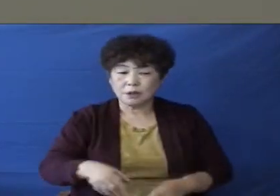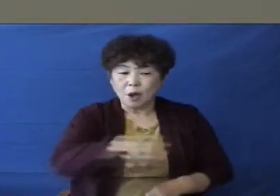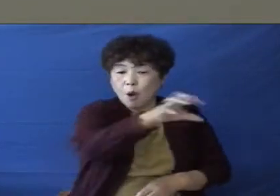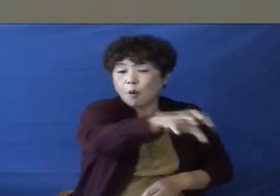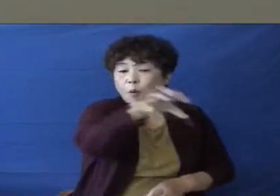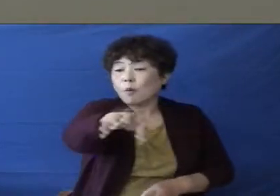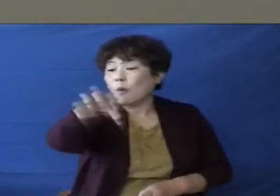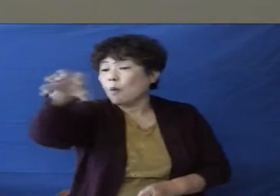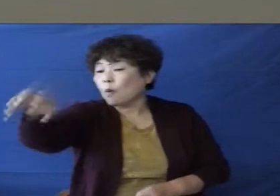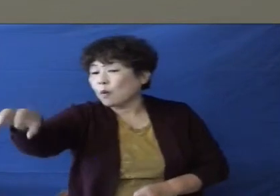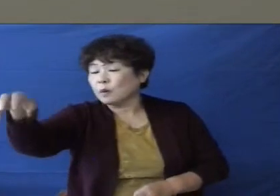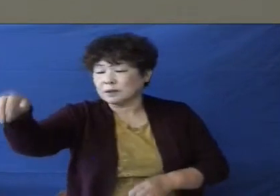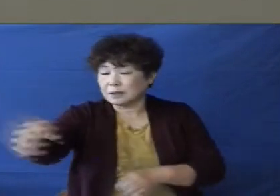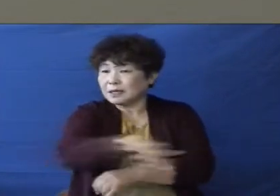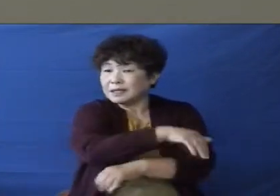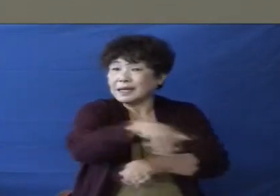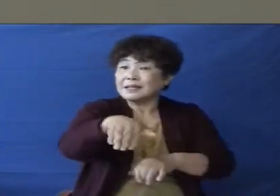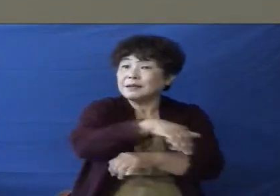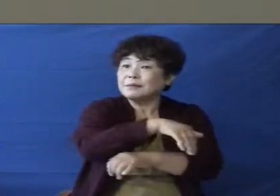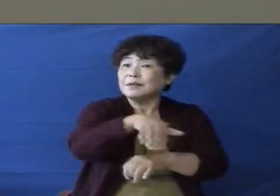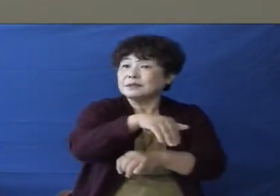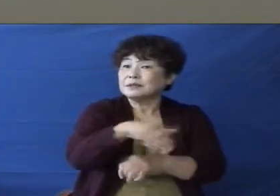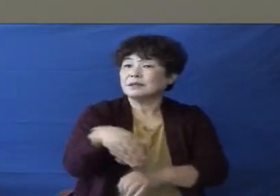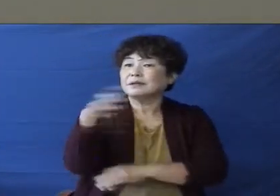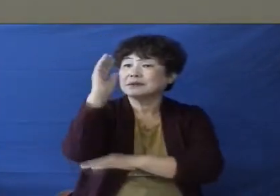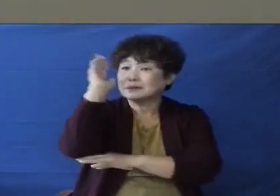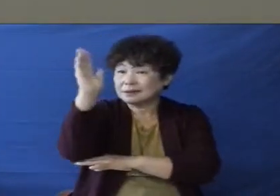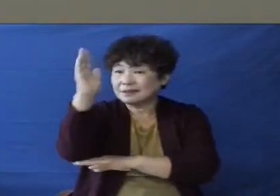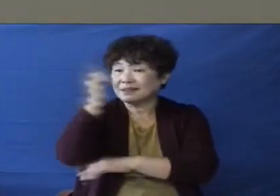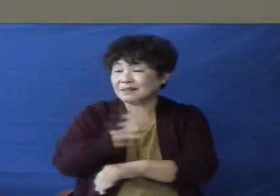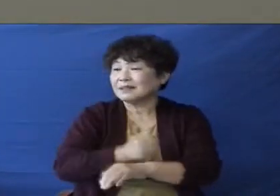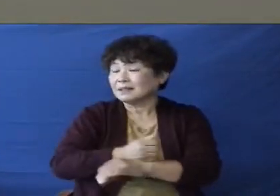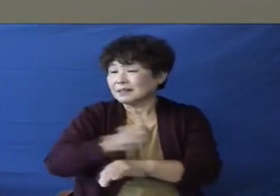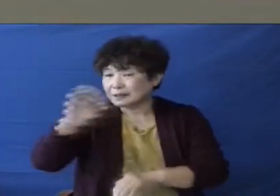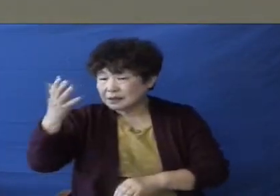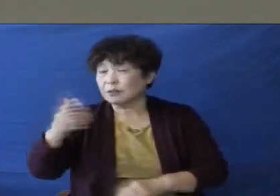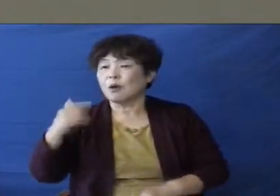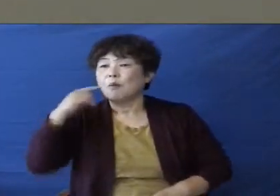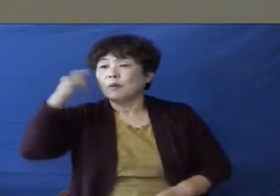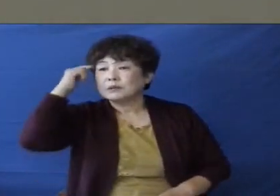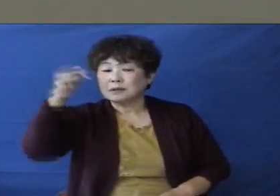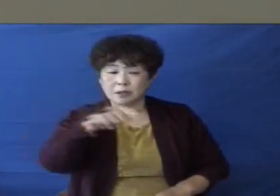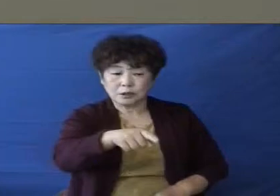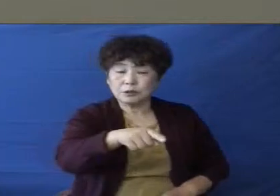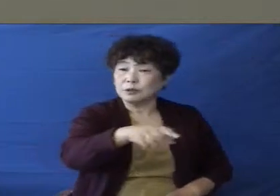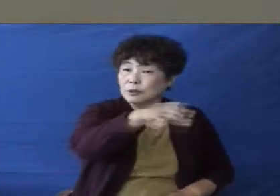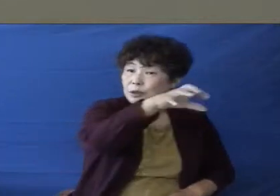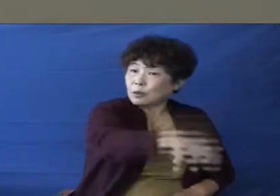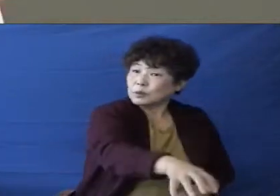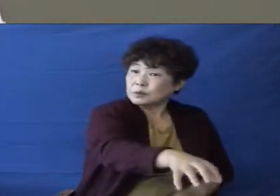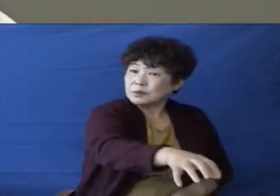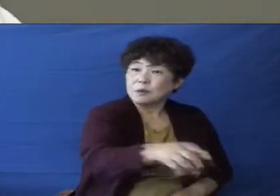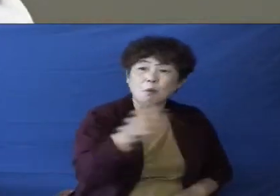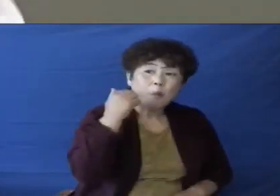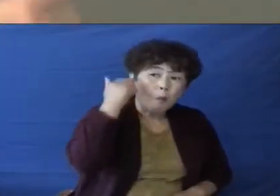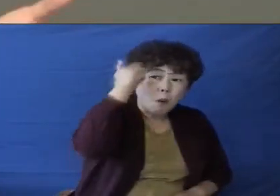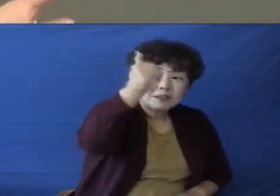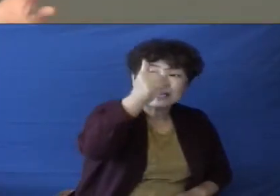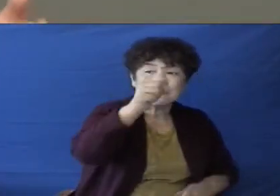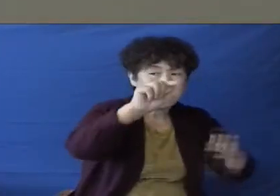다님 목사가 아니잖아요 다시 말한 회당장 이 아니잖아요 그러니까 말씀이 주어진 자가